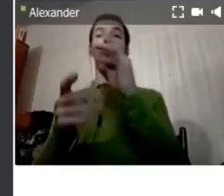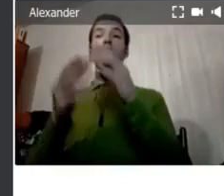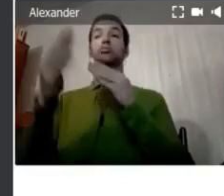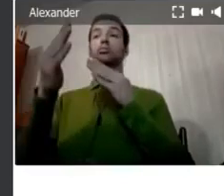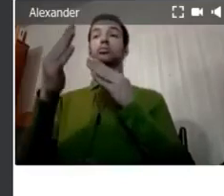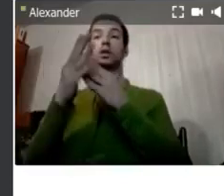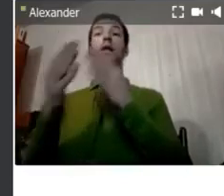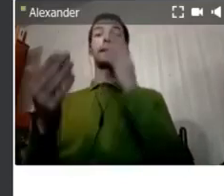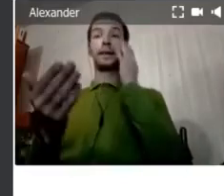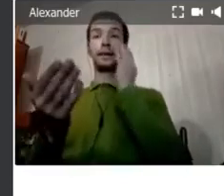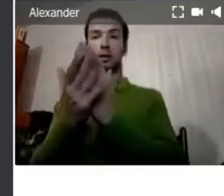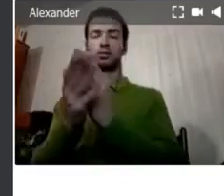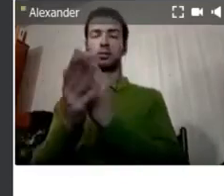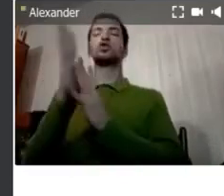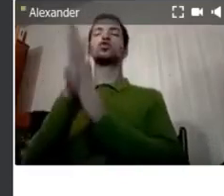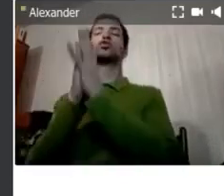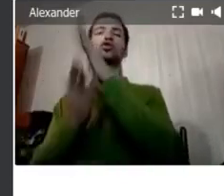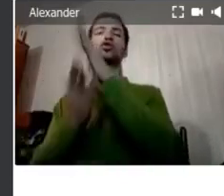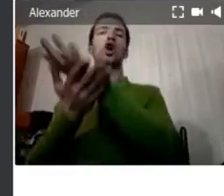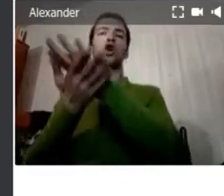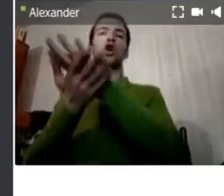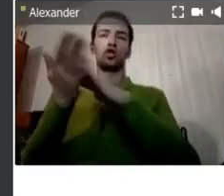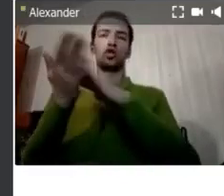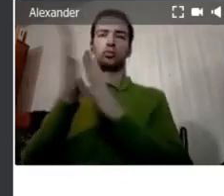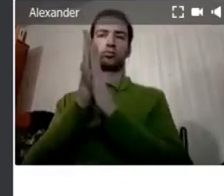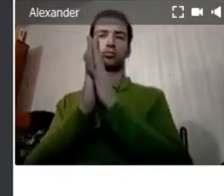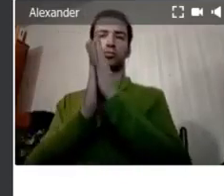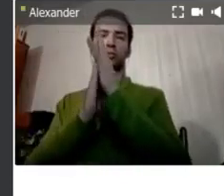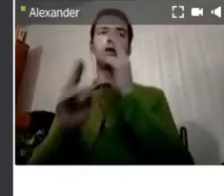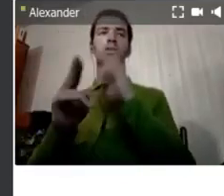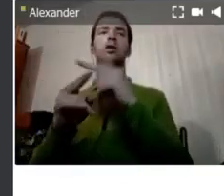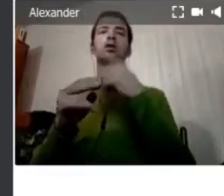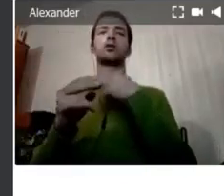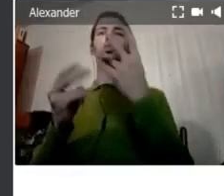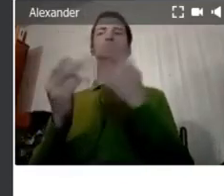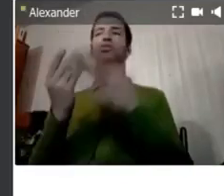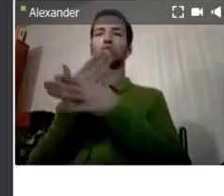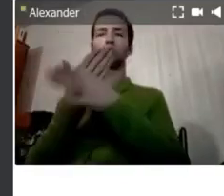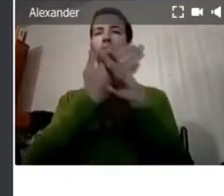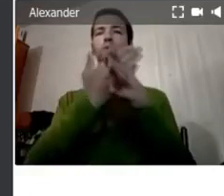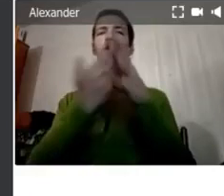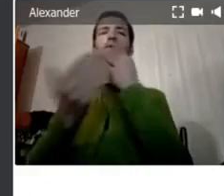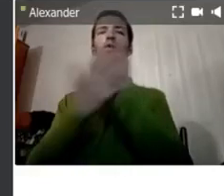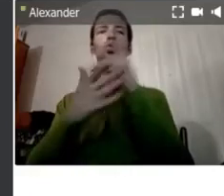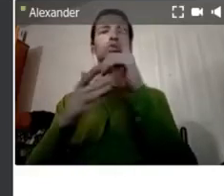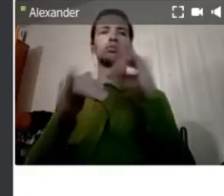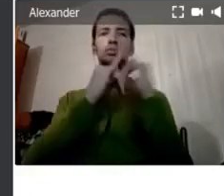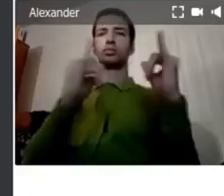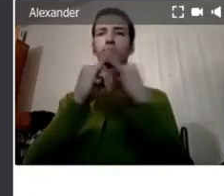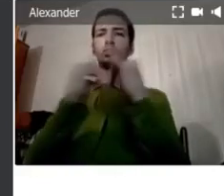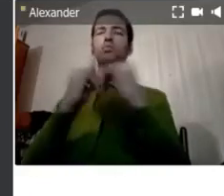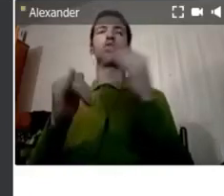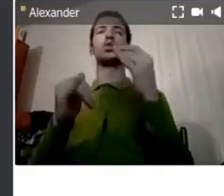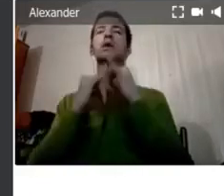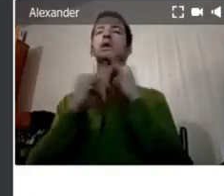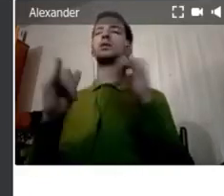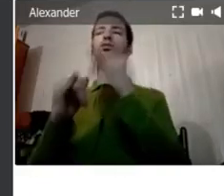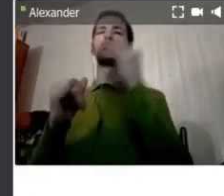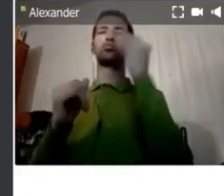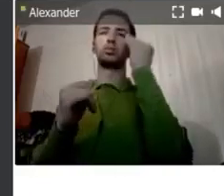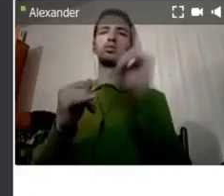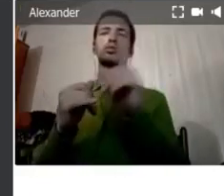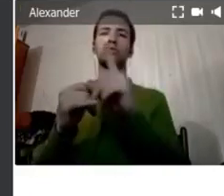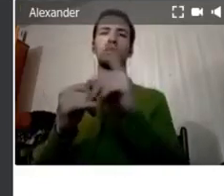основная задача, чтобы у вас было примерно там 3-5 офицеров. Кто такой офицер? Да, в сетевом бизнесе это лидер,